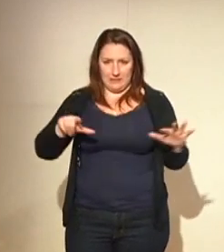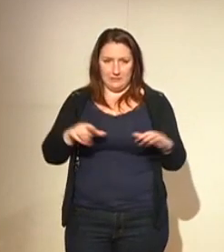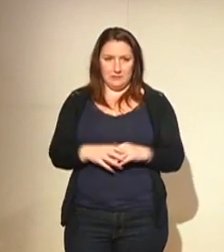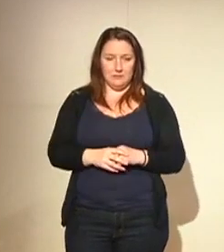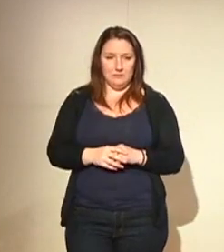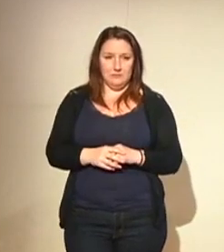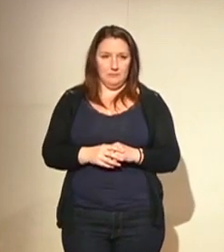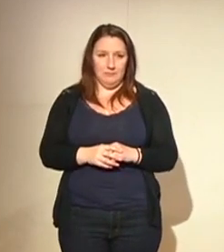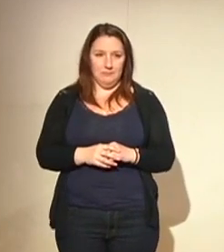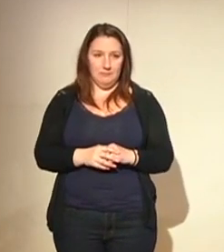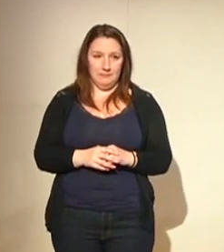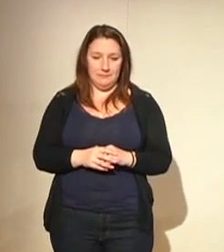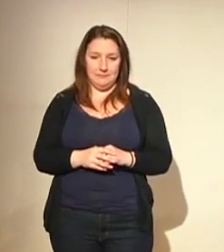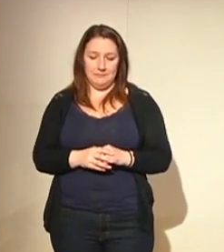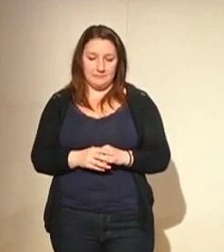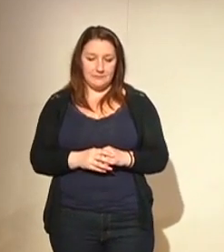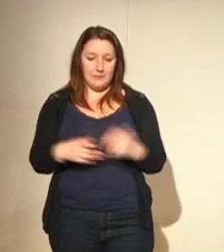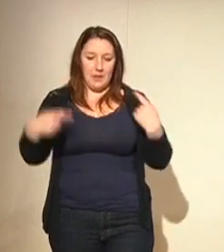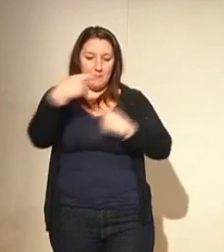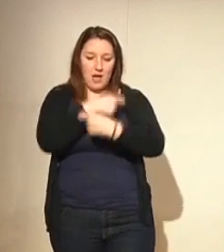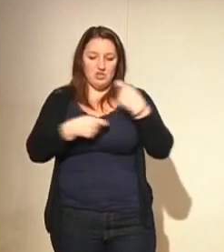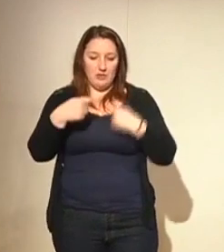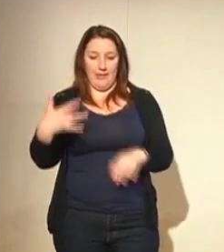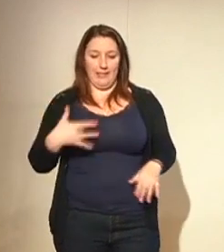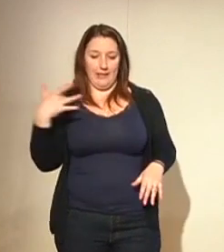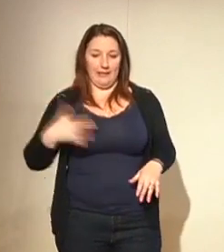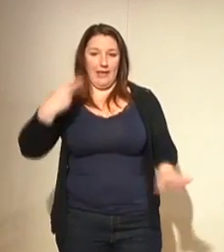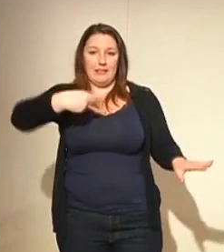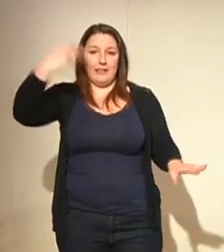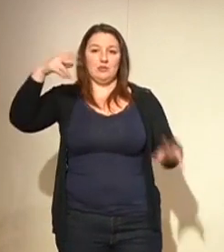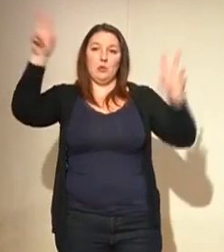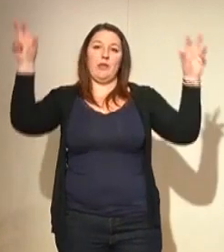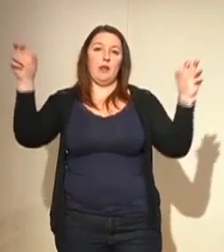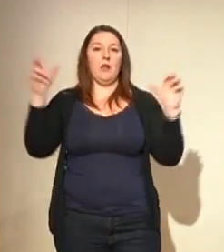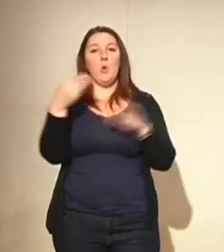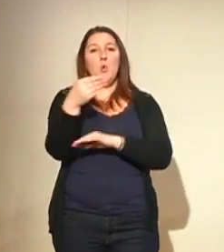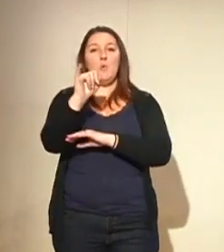27 il s'agit du marché d'intérêt national le